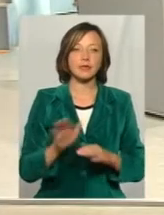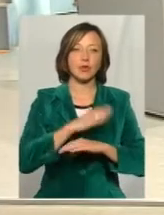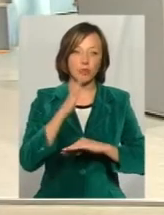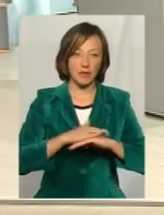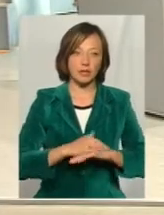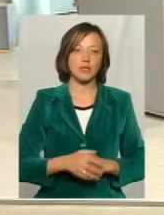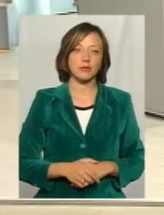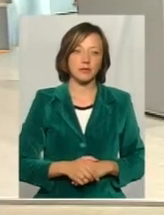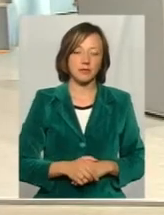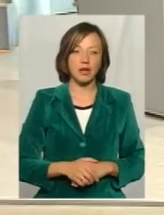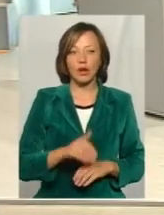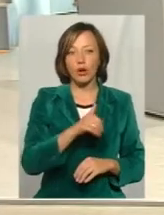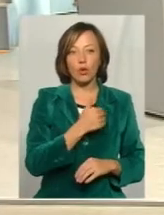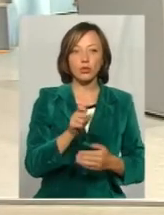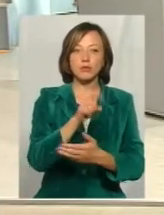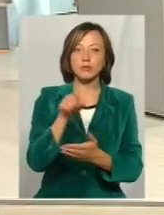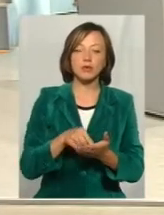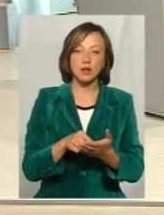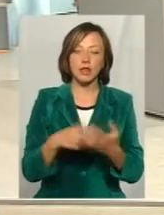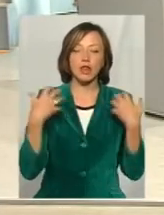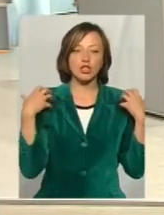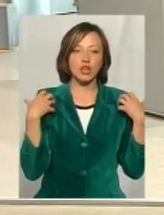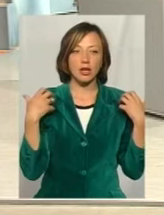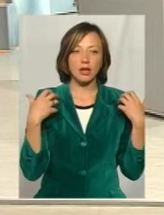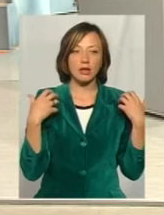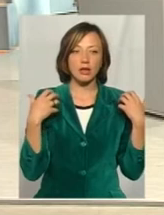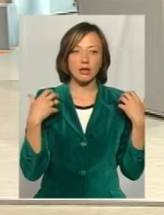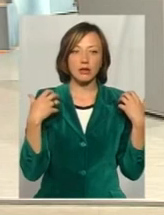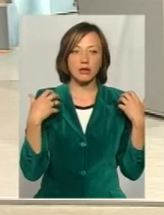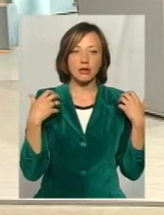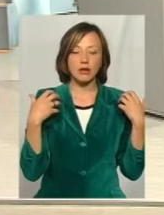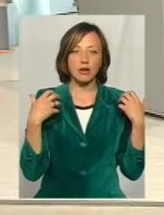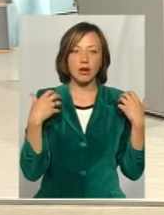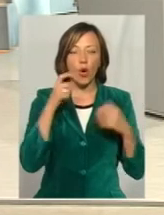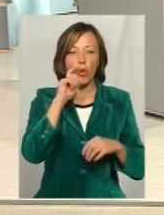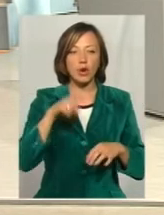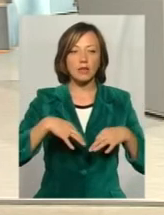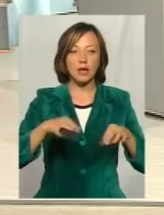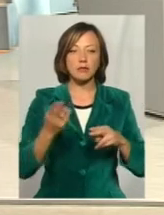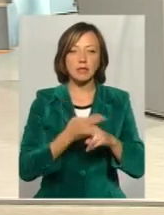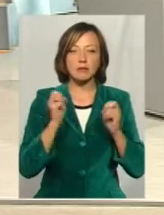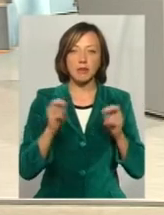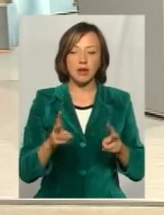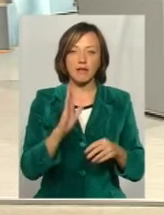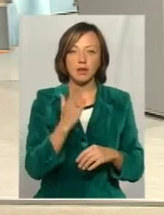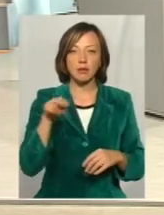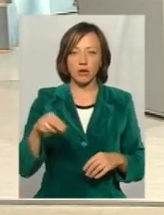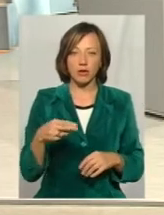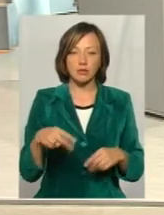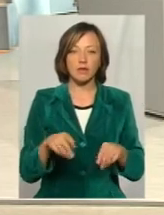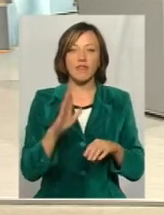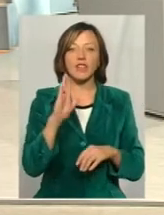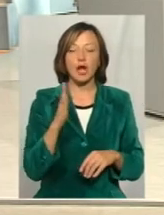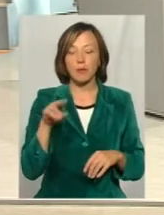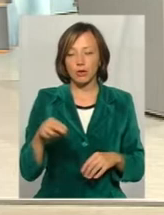вечір. Я хочу задати питання начальнику контрактного начальнику Укртрансбезпеки Віктору Петровичу, я так порозумію. Віталій